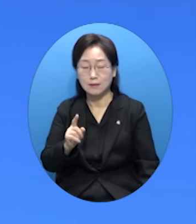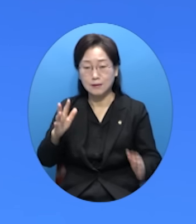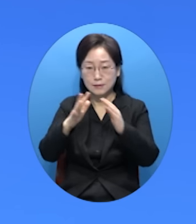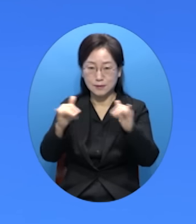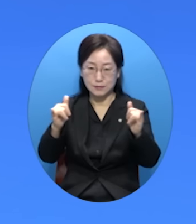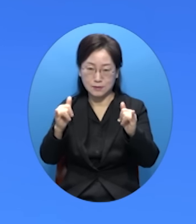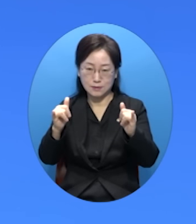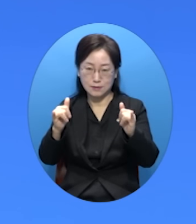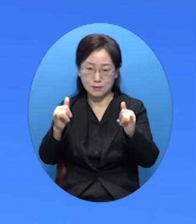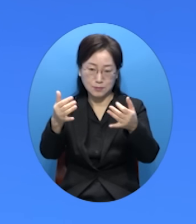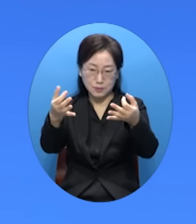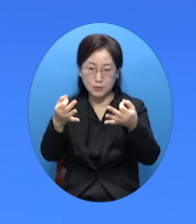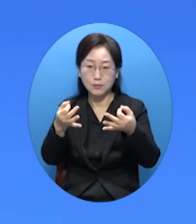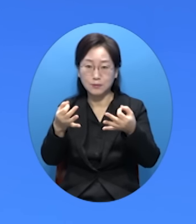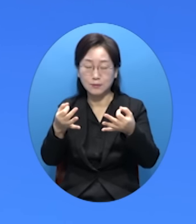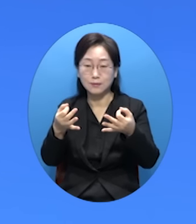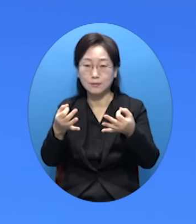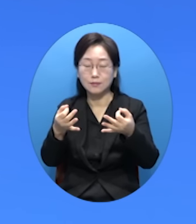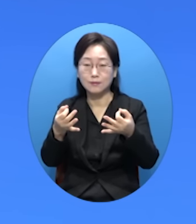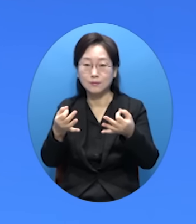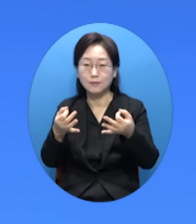앞에